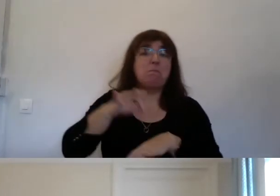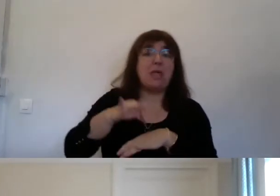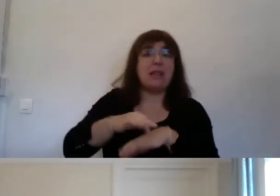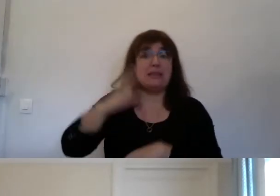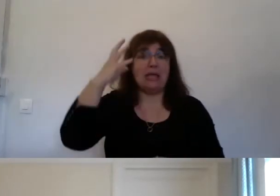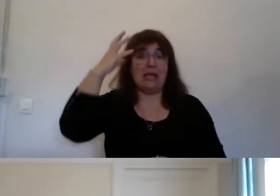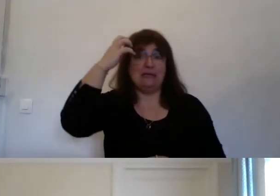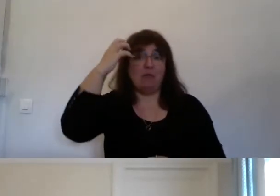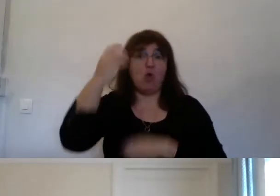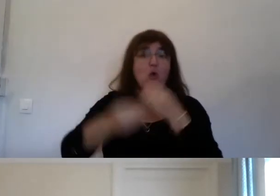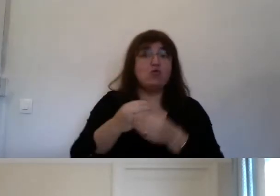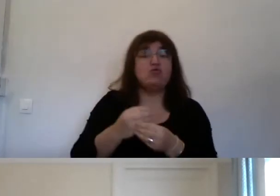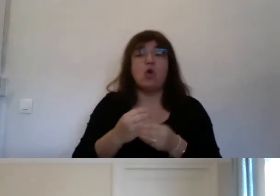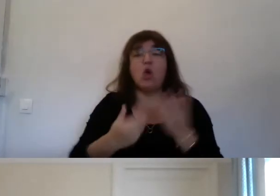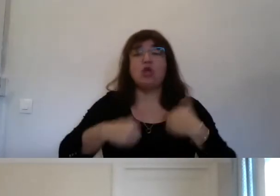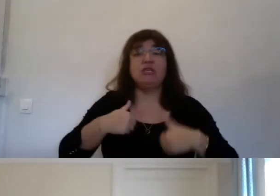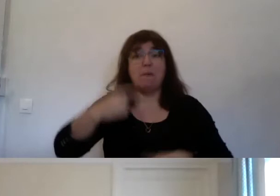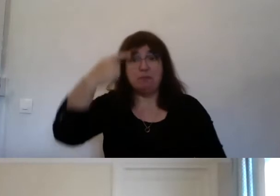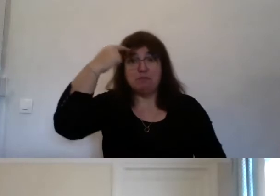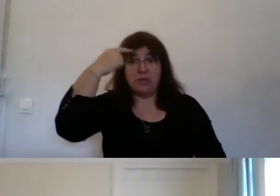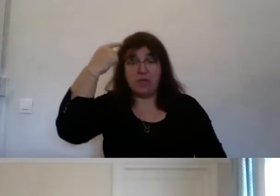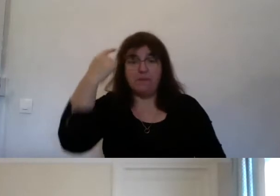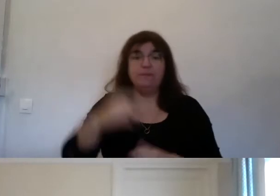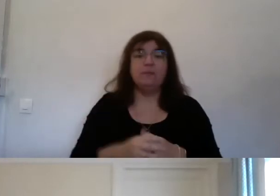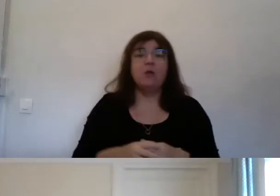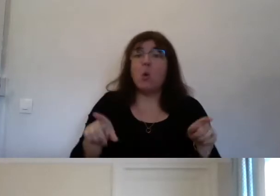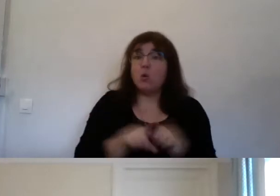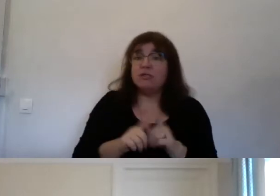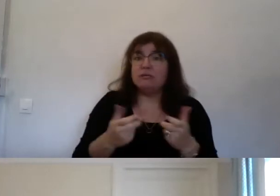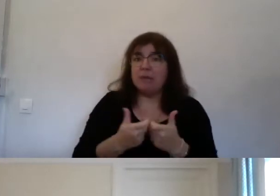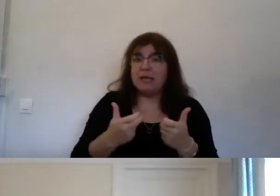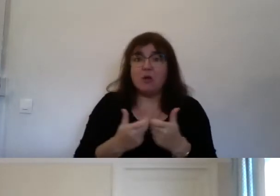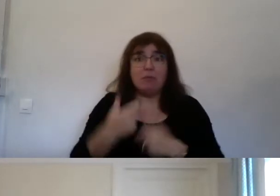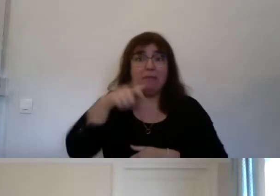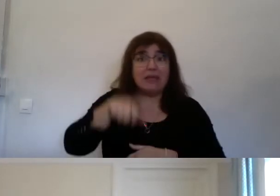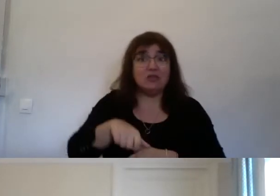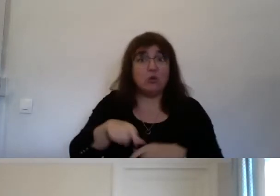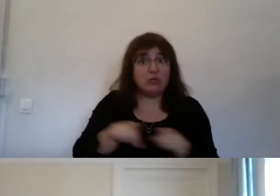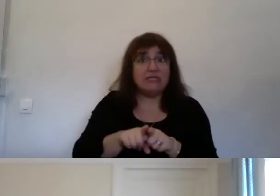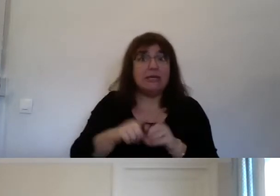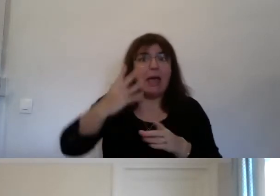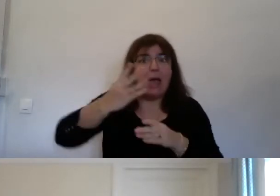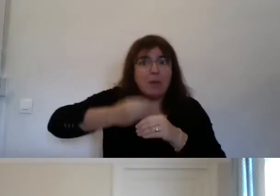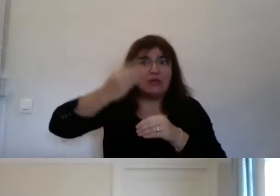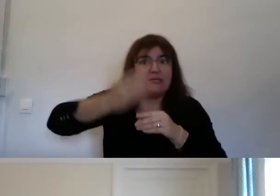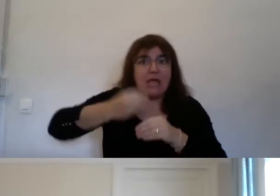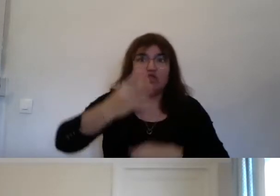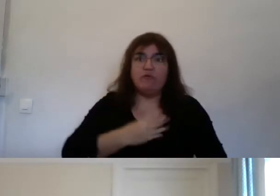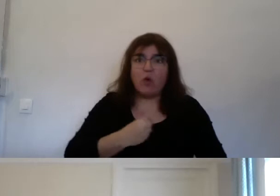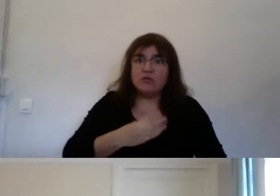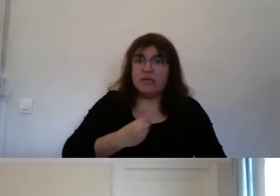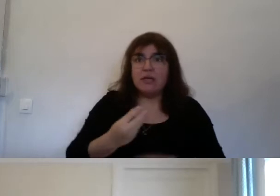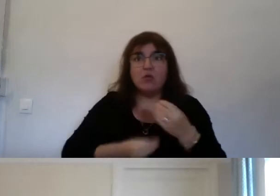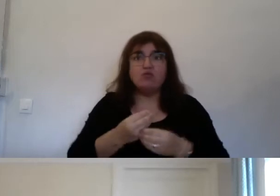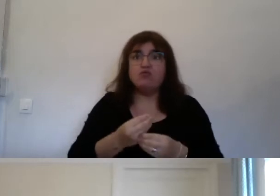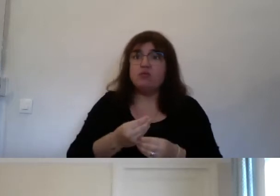handicap mental, mais également à l'attention de personnes en apprentissage du français ou même du scolaire. Donc ça pouvait toucher un large panel